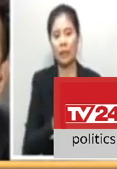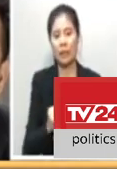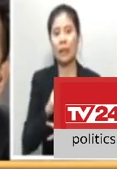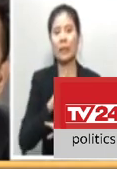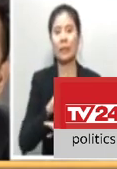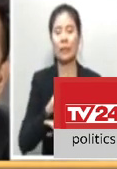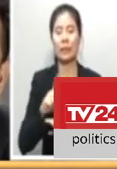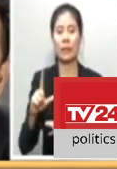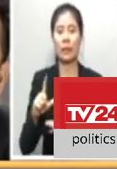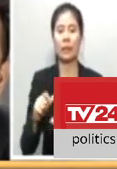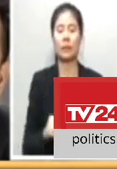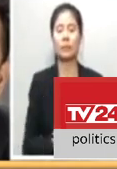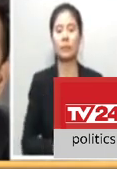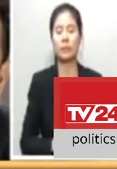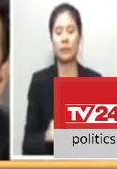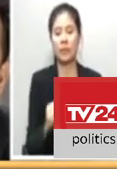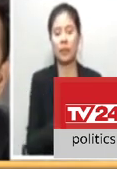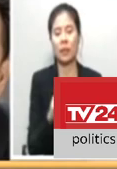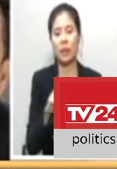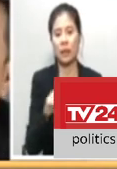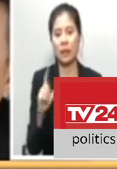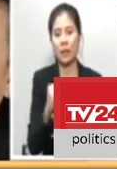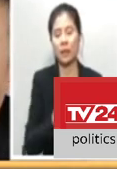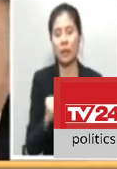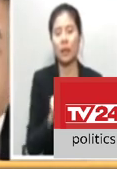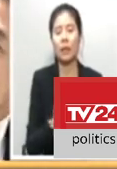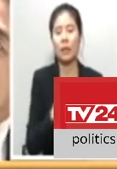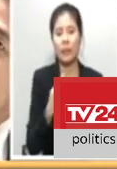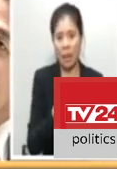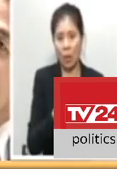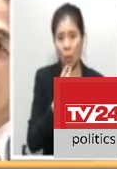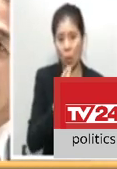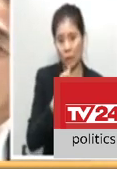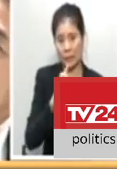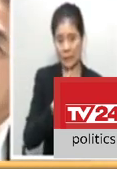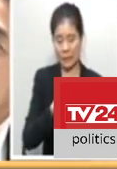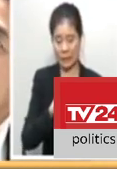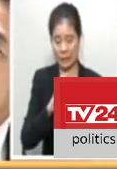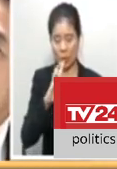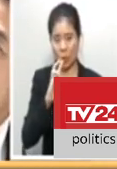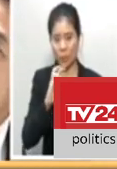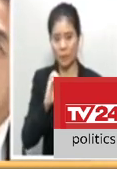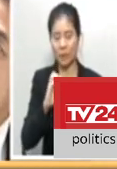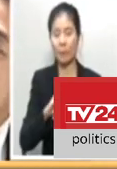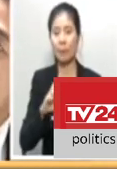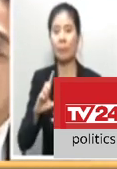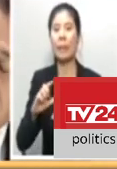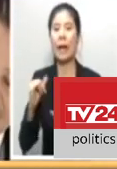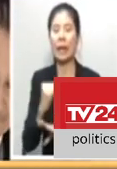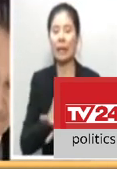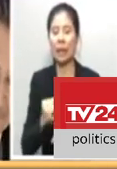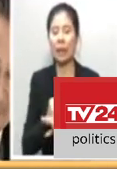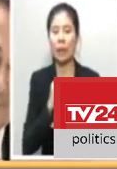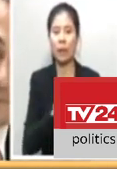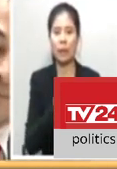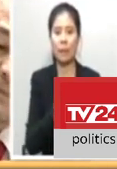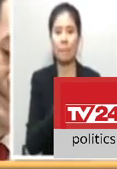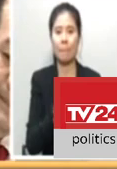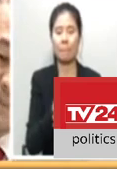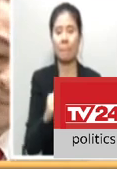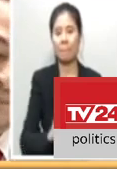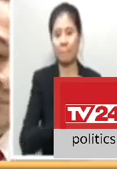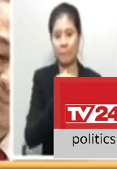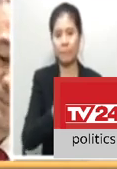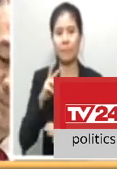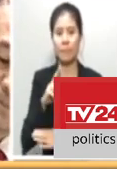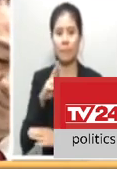149ล้านไร่เนี่ยมีเพียงแค่60ล้านไร่เท่านั้นเนี่ยที่จะสามารถที่มีศักยภาพในการพัฒนาให้ไปอยู่ในระบบชลประ